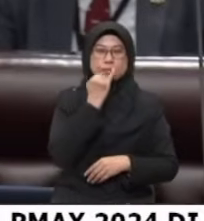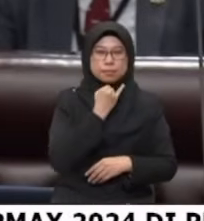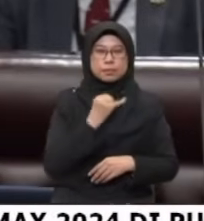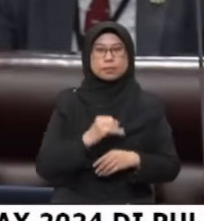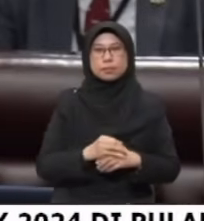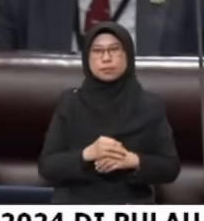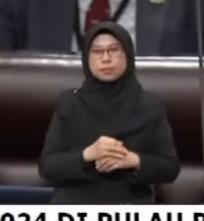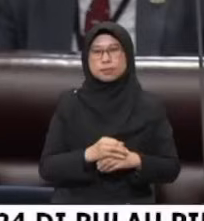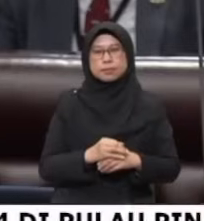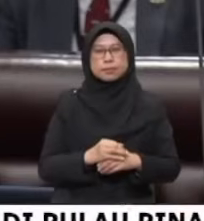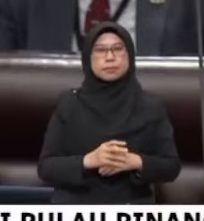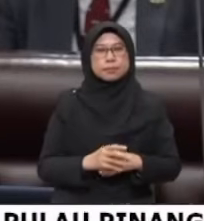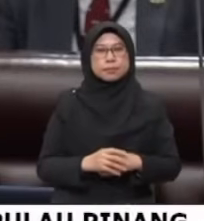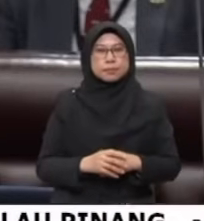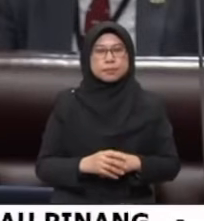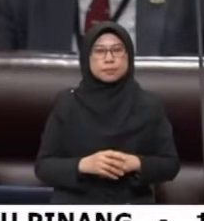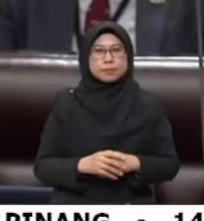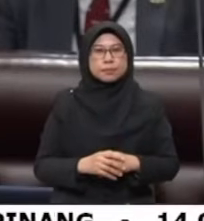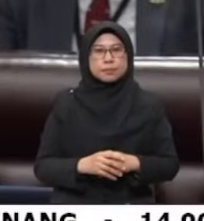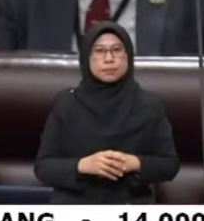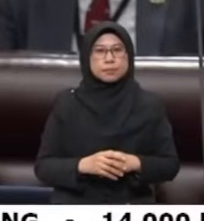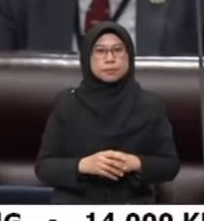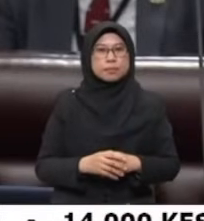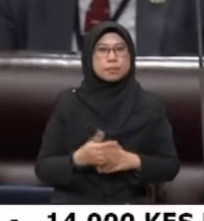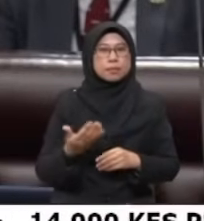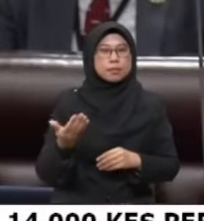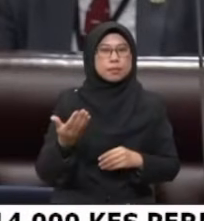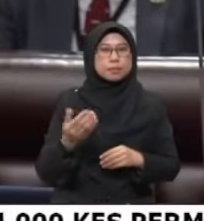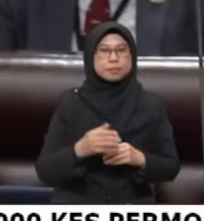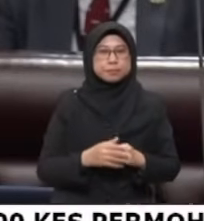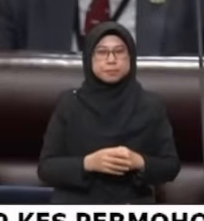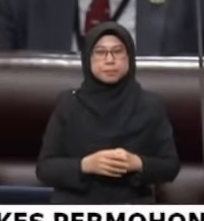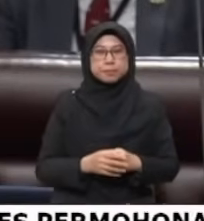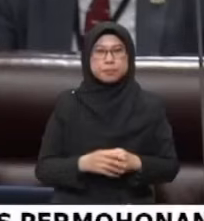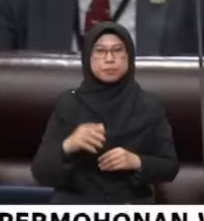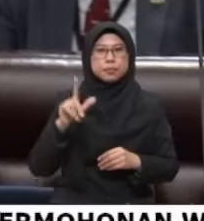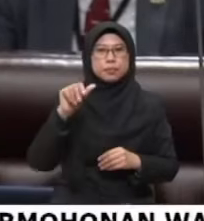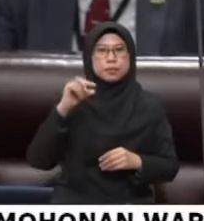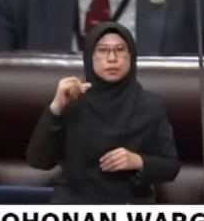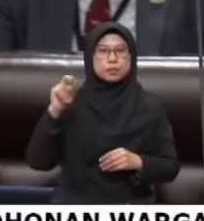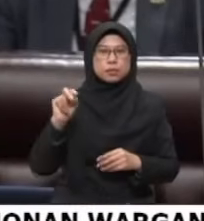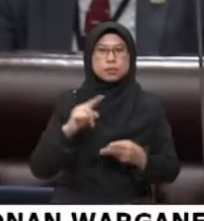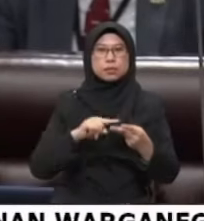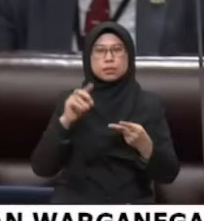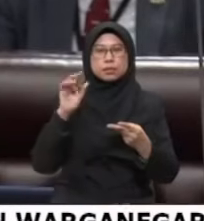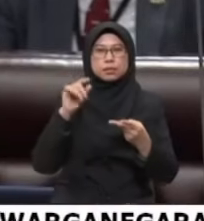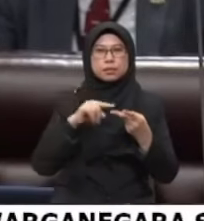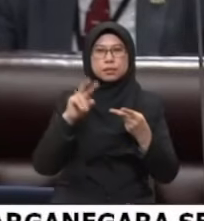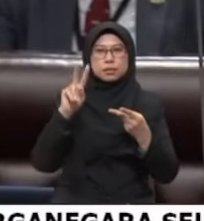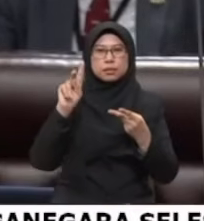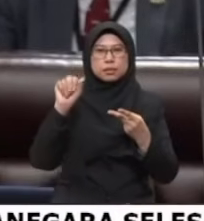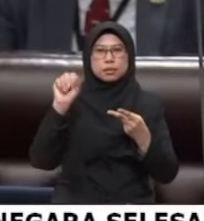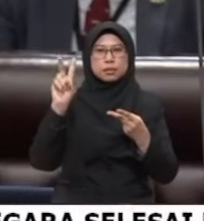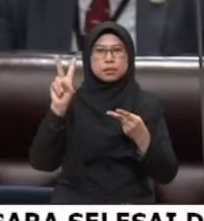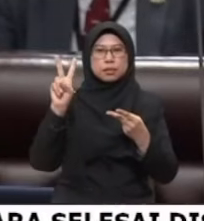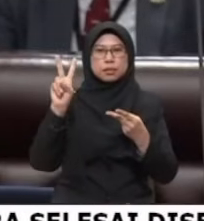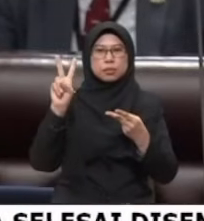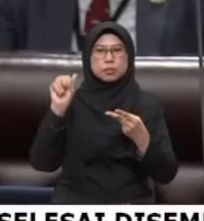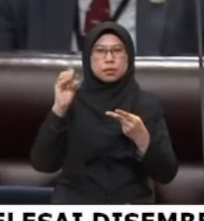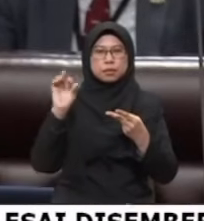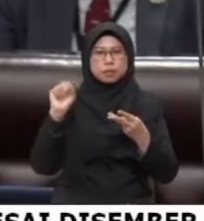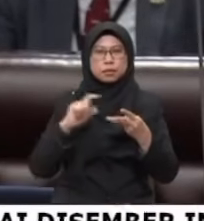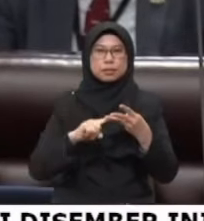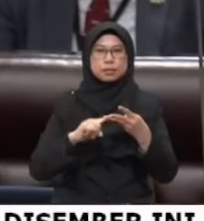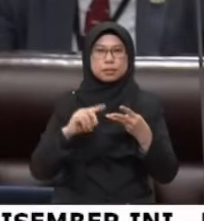timbalan di-pertua yang berhormat Senator Datuk linges Warren yang berhormat Senator Datuk kesavades yang berhormat